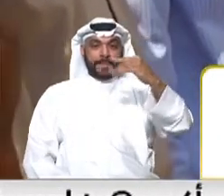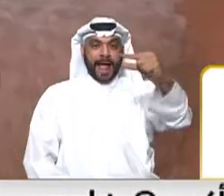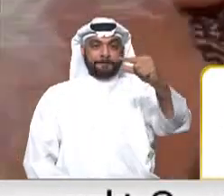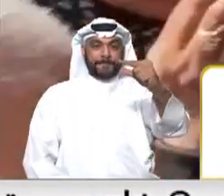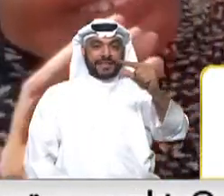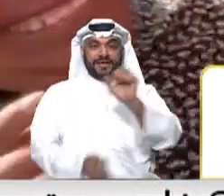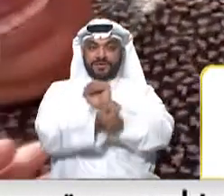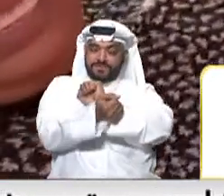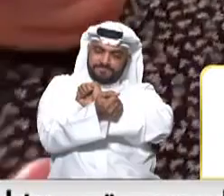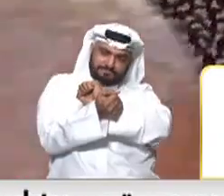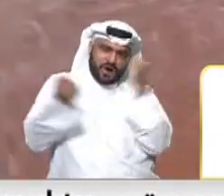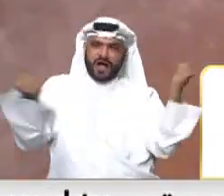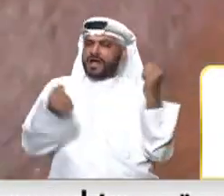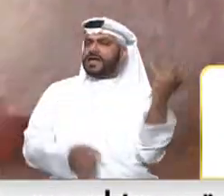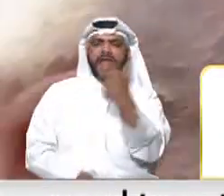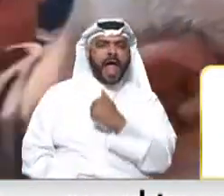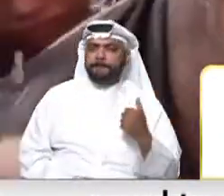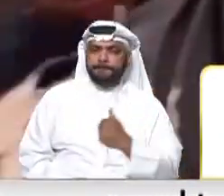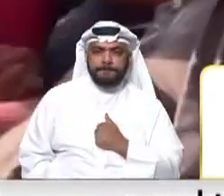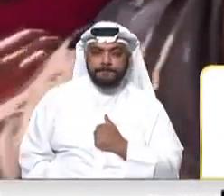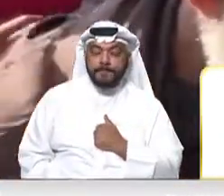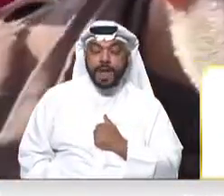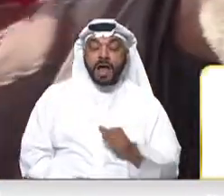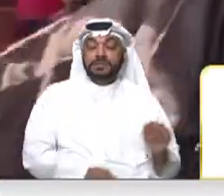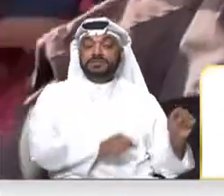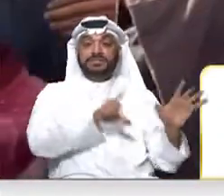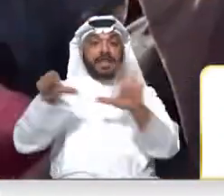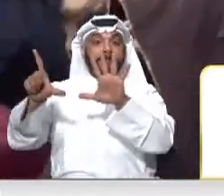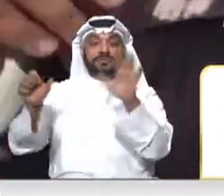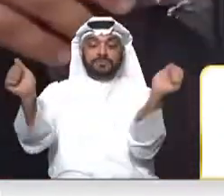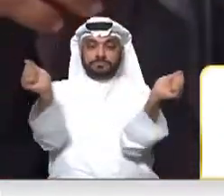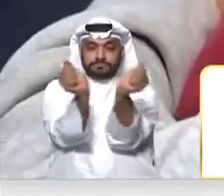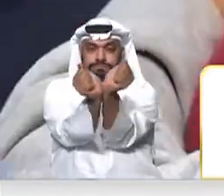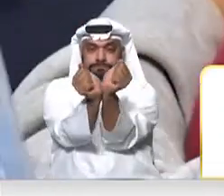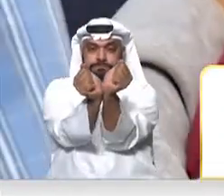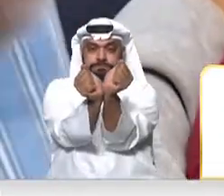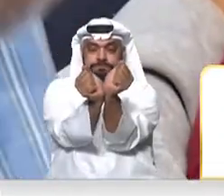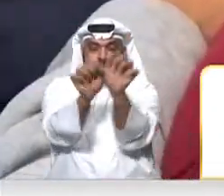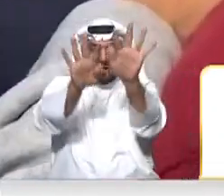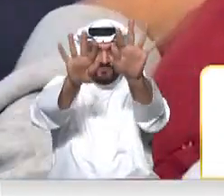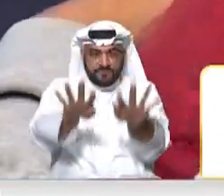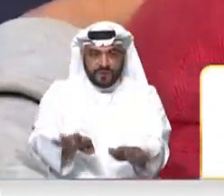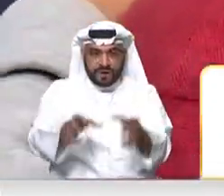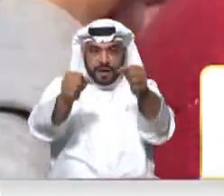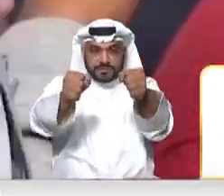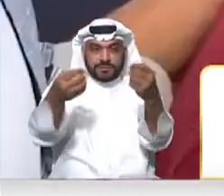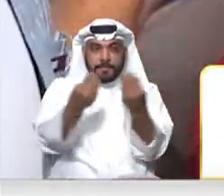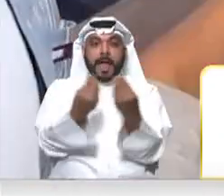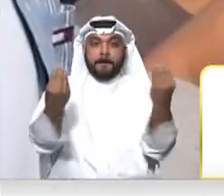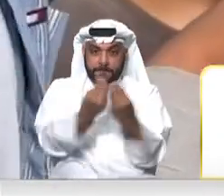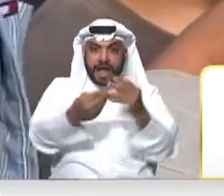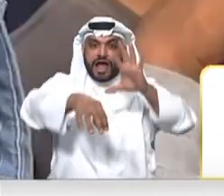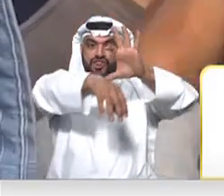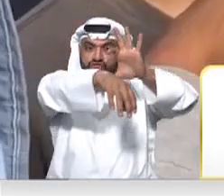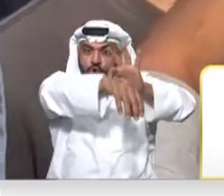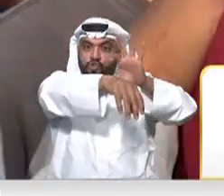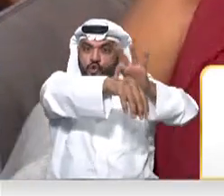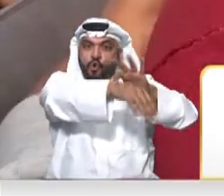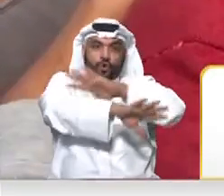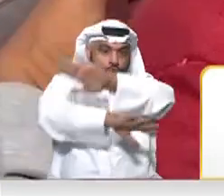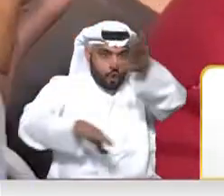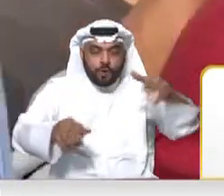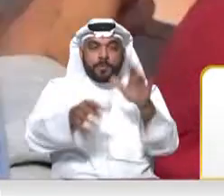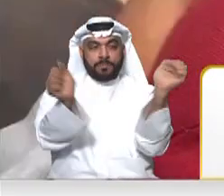سلمية، بعد أكثر من 7 أشهر من احتجازه، وبرفقة أعداد من الكوادر الطبية التي